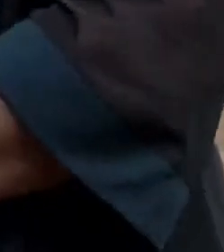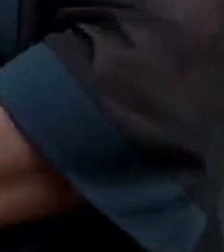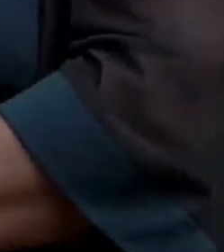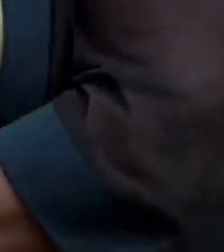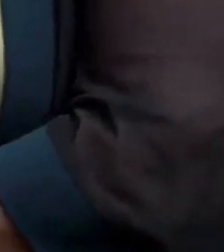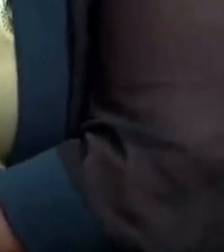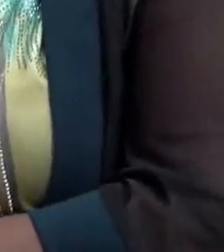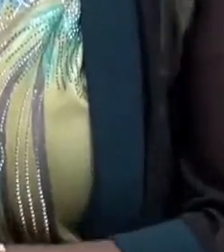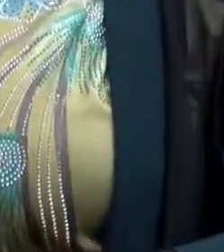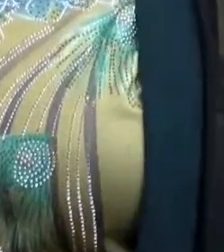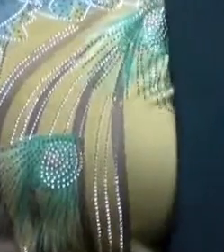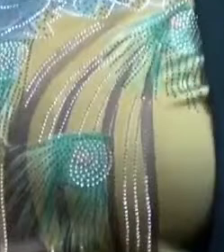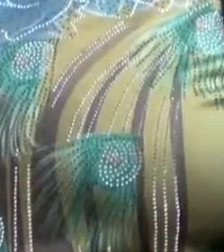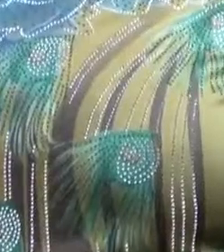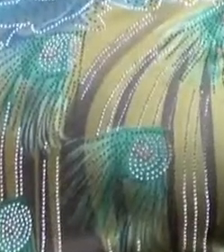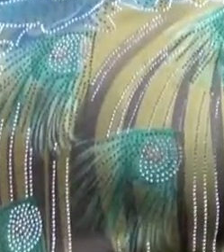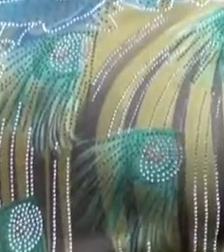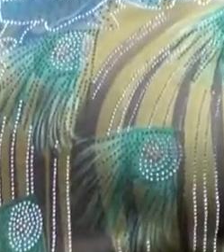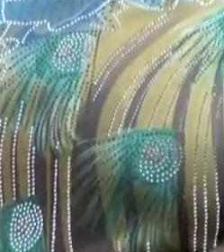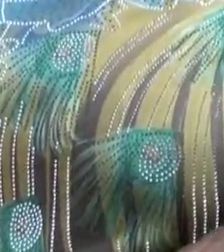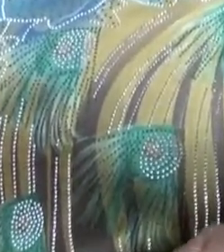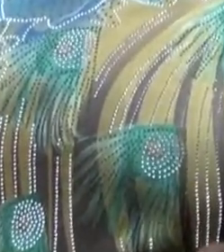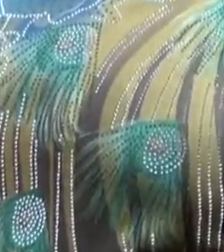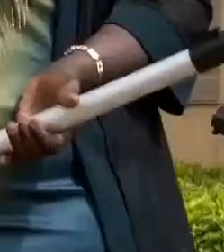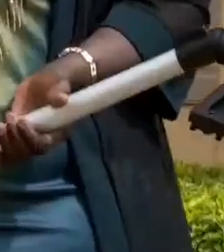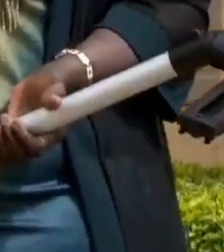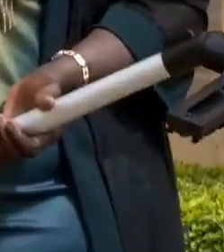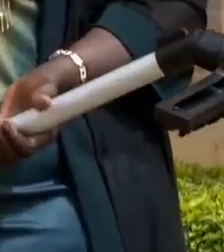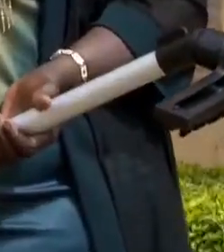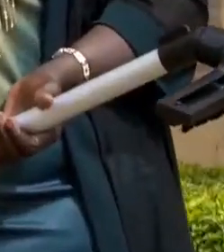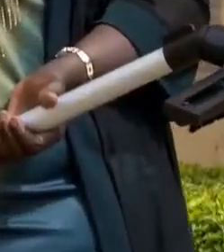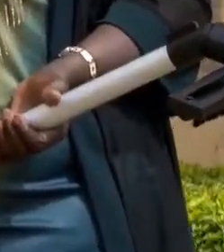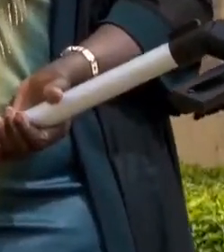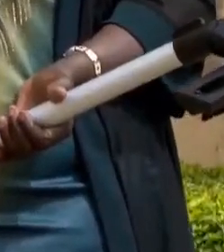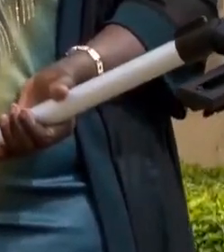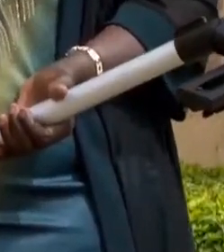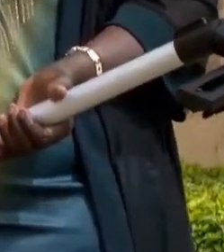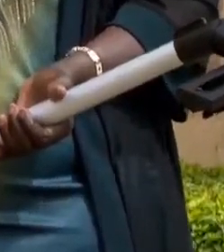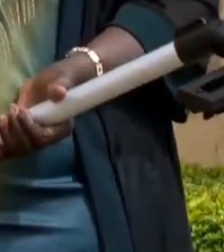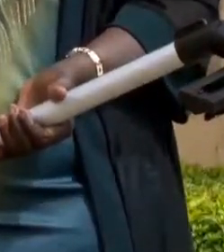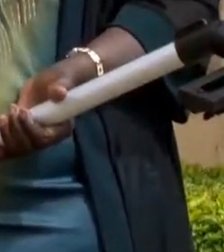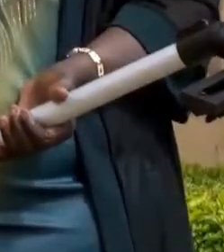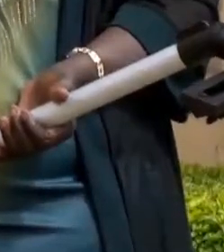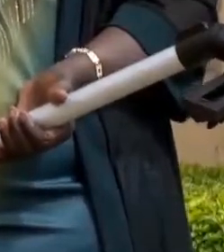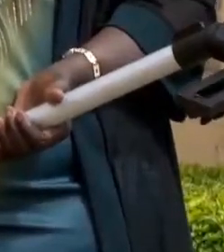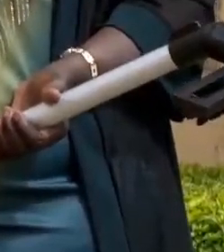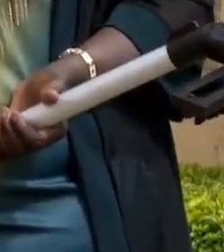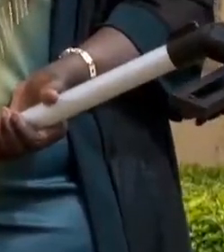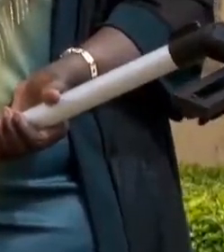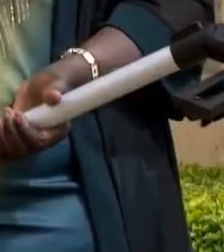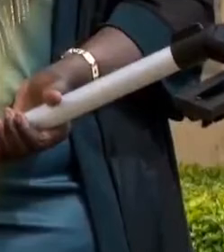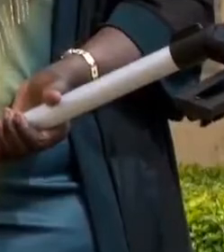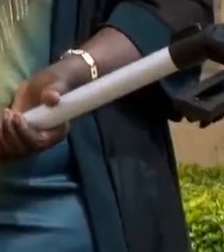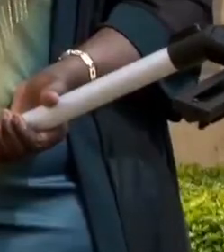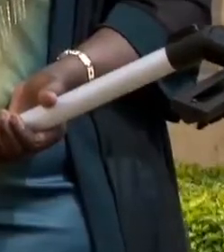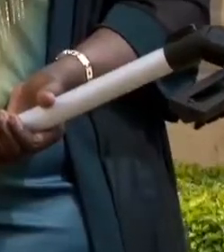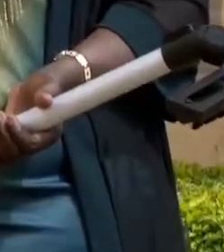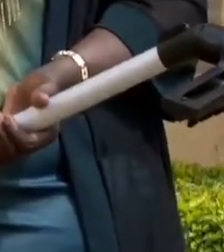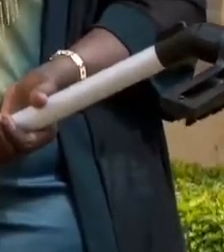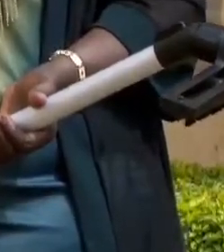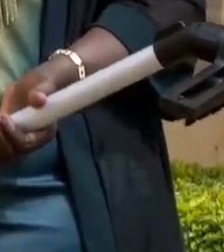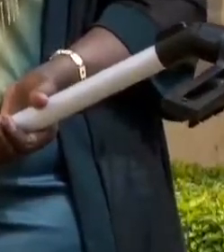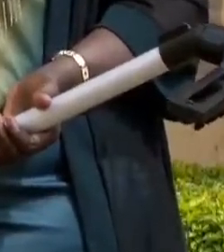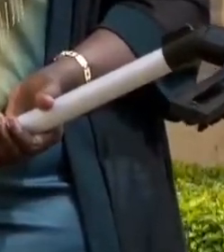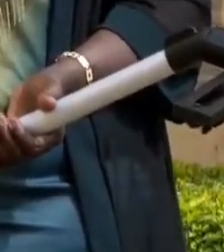Karibu muno thiini wa tatu Bonanza Live zero ya witagwo umite ku uraigua atia maundu